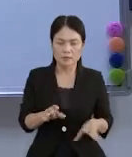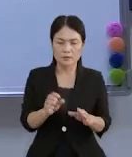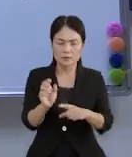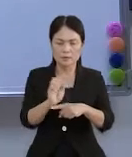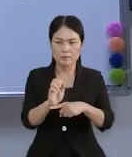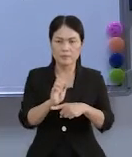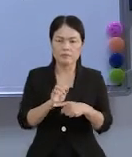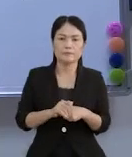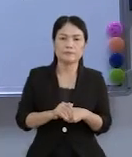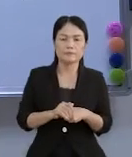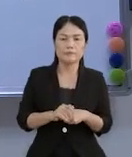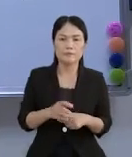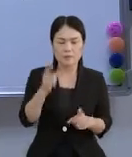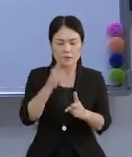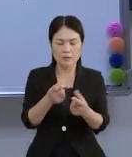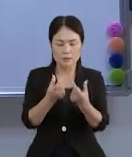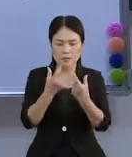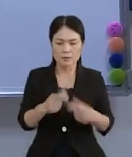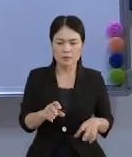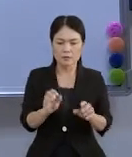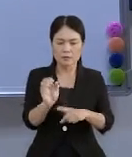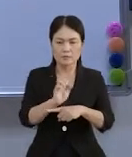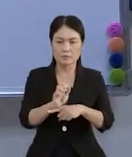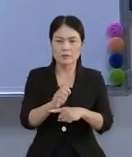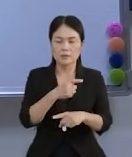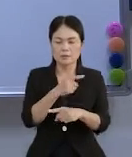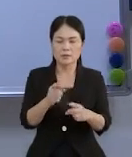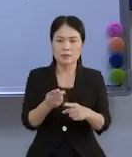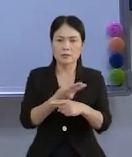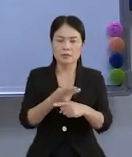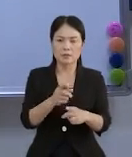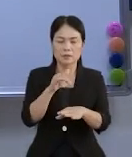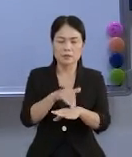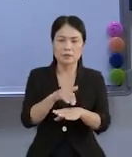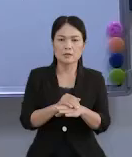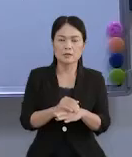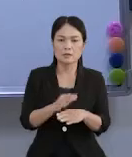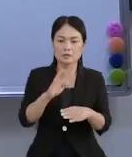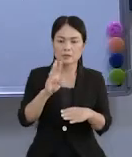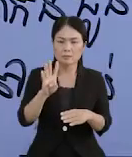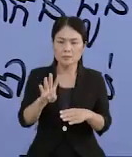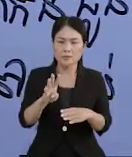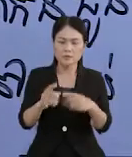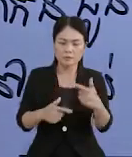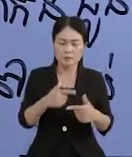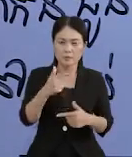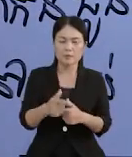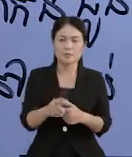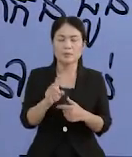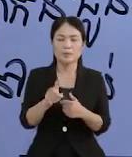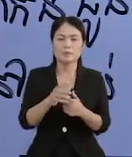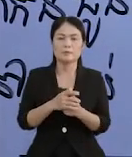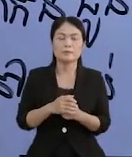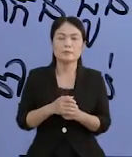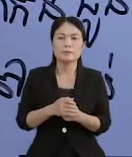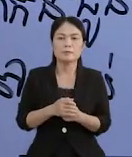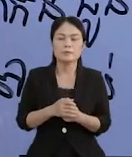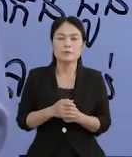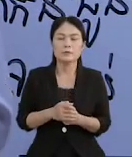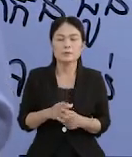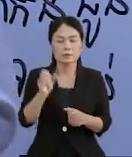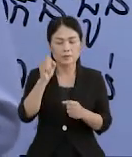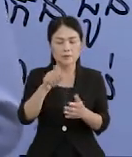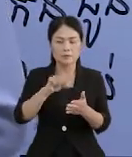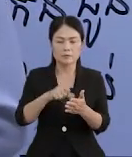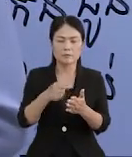chậm nào. Nhưng chắc đâm bây đọc rái chậm nào cứ dựng trợ ạ nụ qua từ lưu buôn chùm hiến. Chùm hiến tì mùi cứ